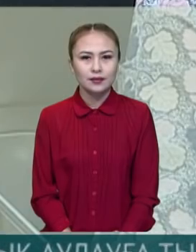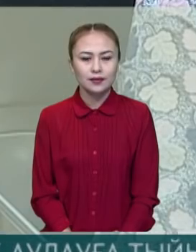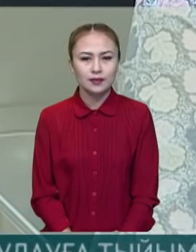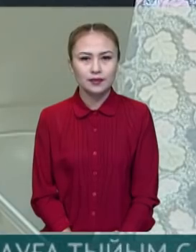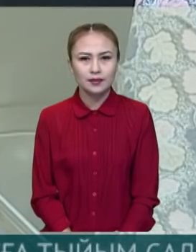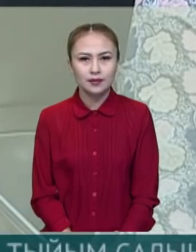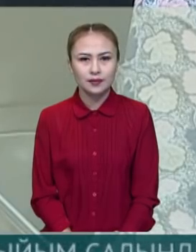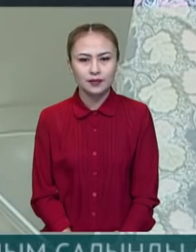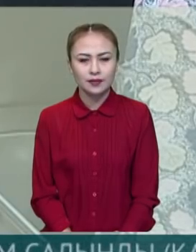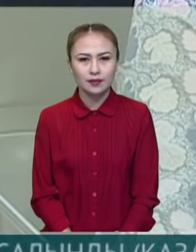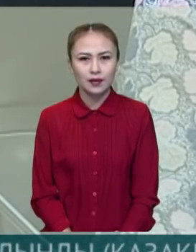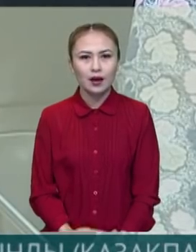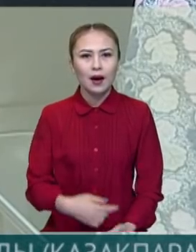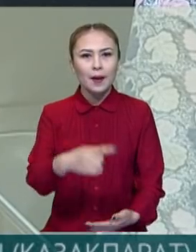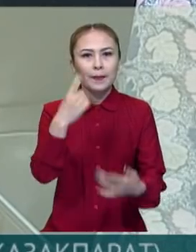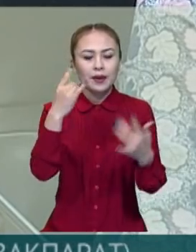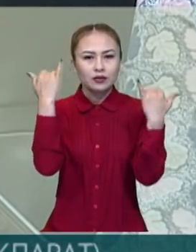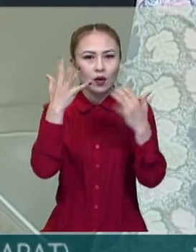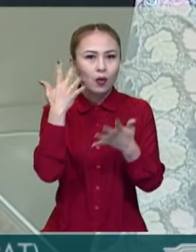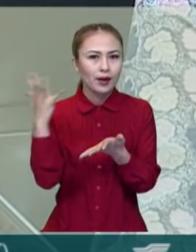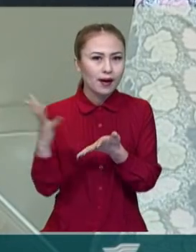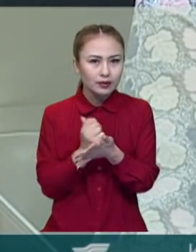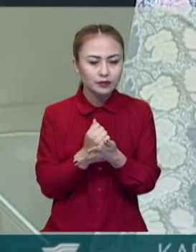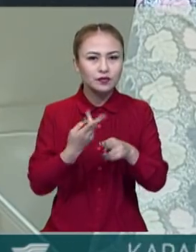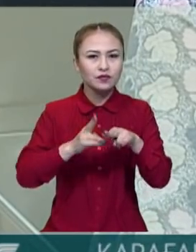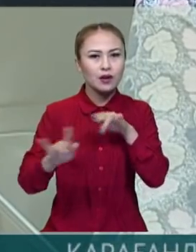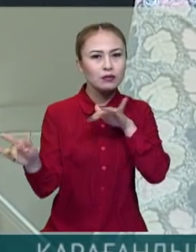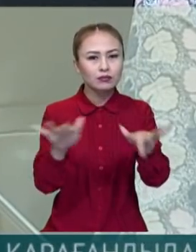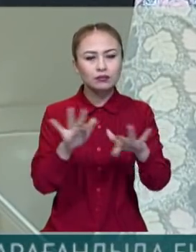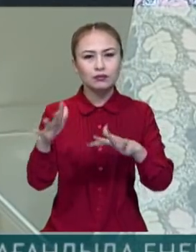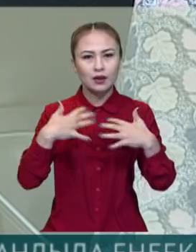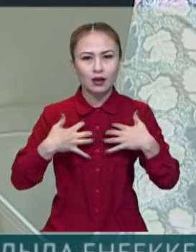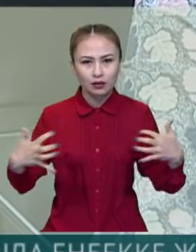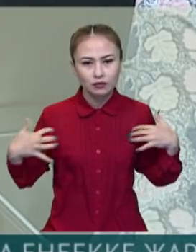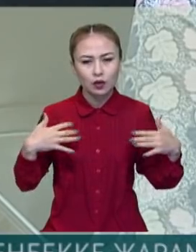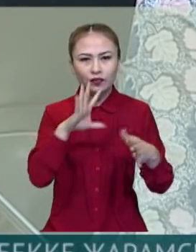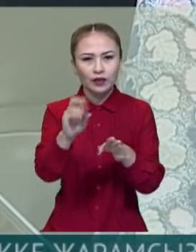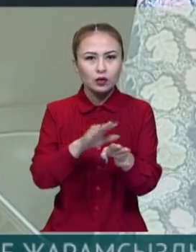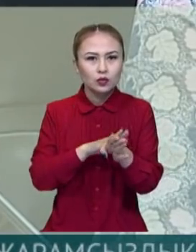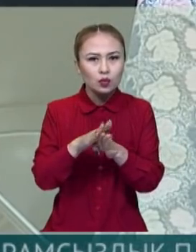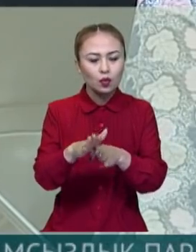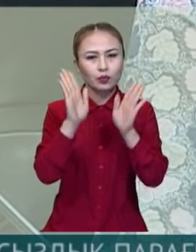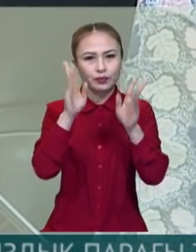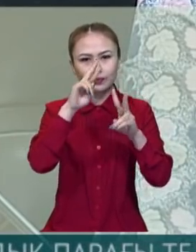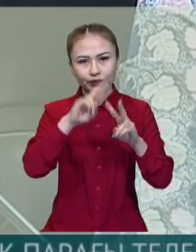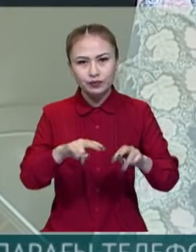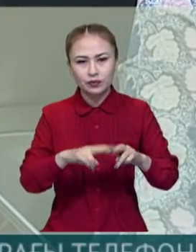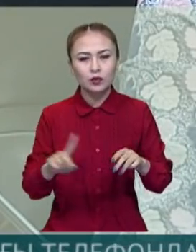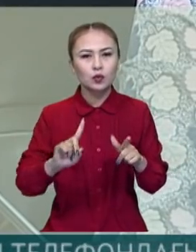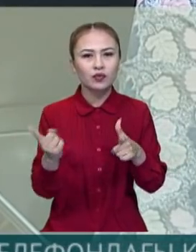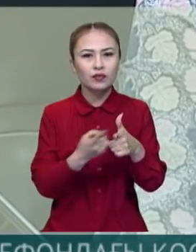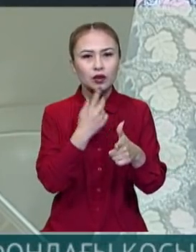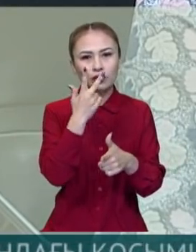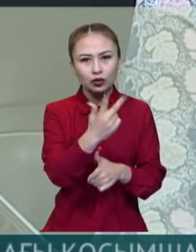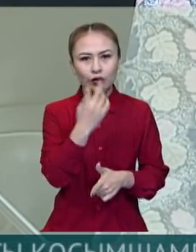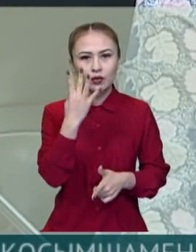Вид вакцины. Бір малдан ауру анықталса, шаруашылықтағы басқа жануарлар түгел тексерістен өткізіледі. Ал екпе жасау үшін 3-4